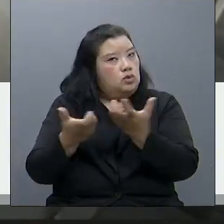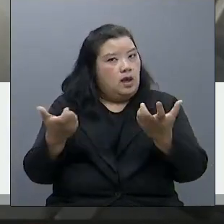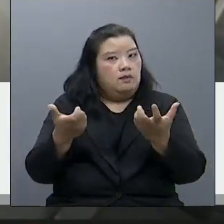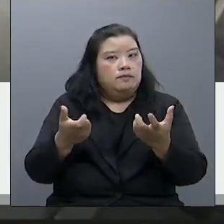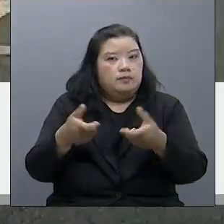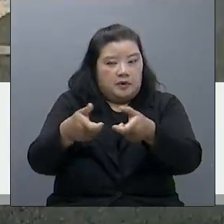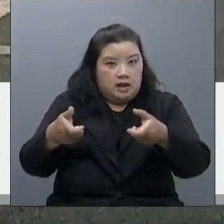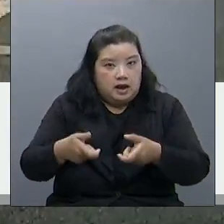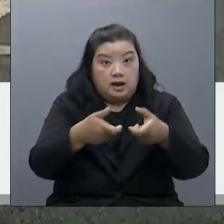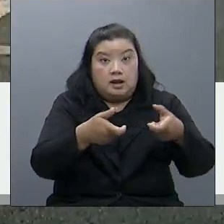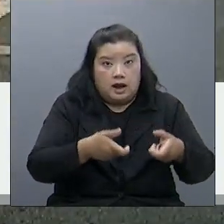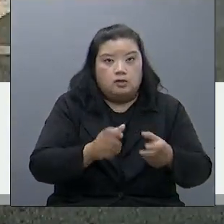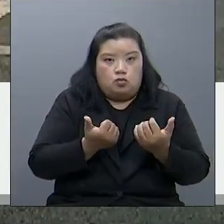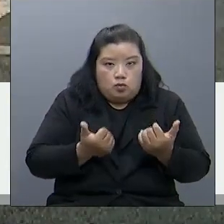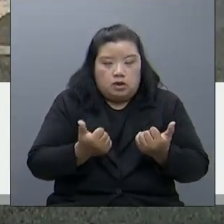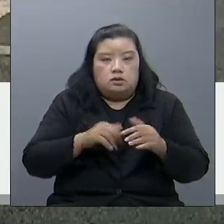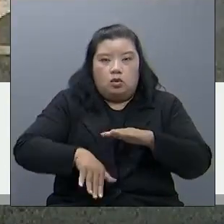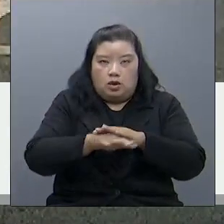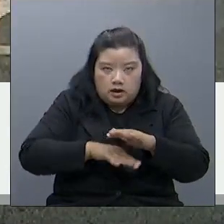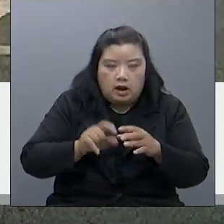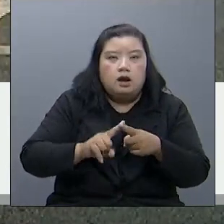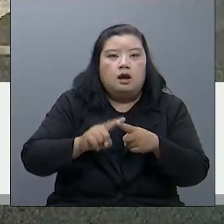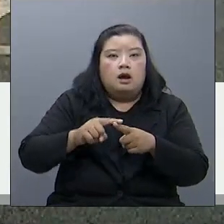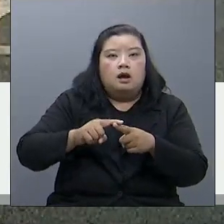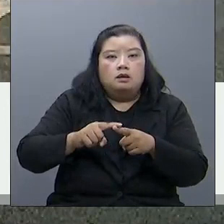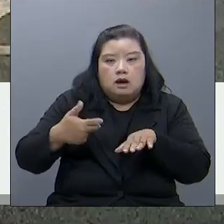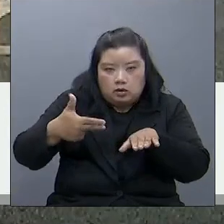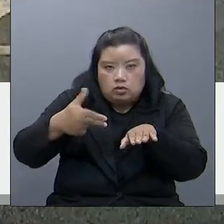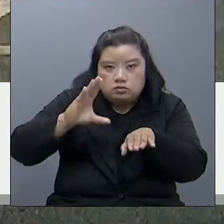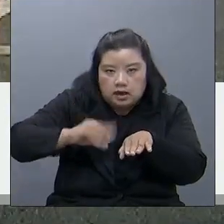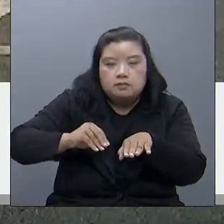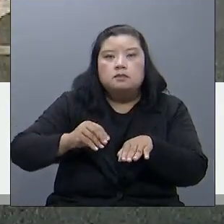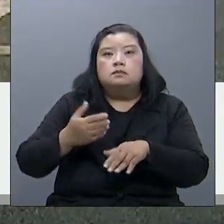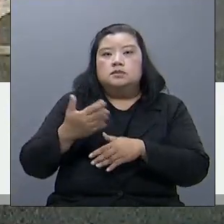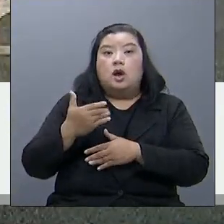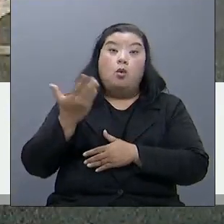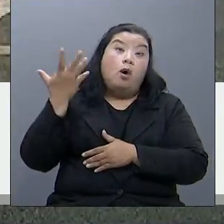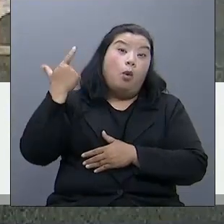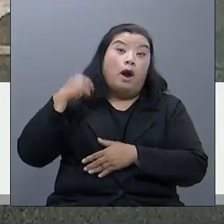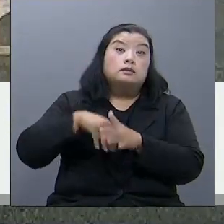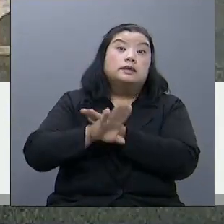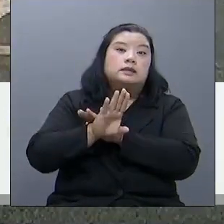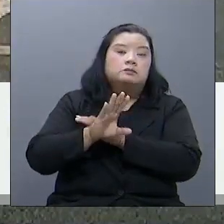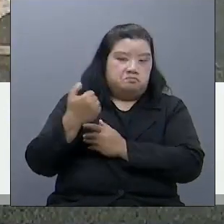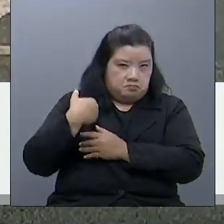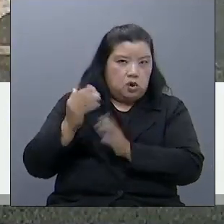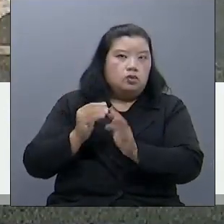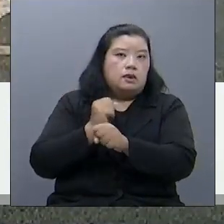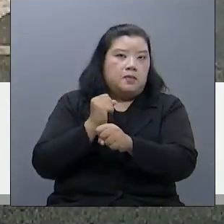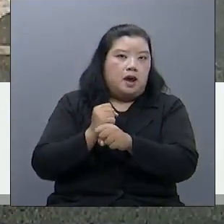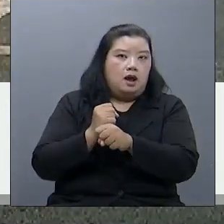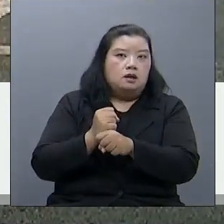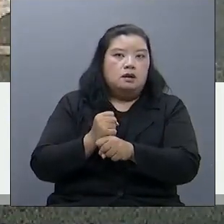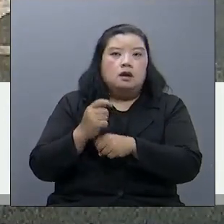ระหว่างตรวจสอบเหตุการณ์วิเคราะห์พยานหลักฐานในคืนวันเกิดเหตุซึ่งในคืนวันเกิดเหตุมีเจ้าหน้าที่ราชทัณฑ์ปฏิบัติหน้าที่ 2